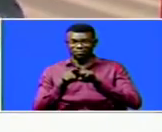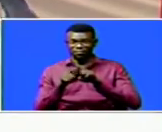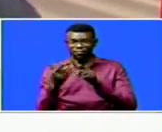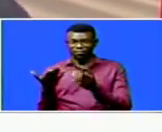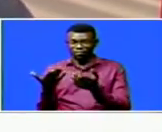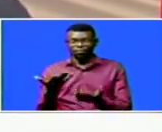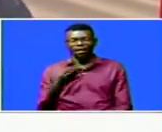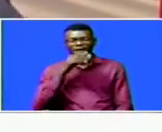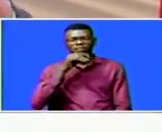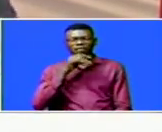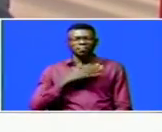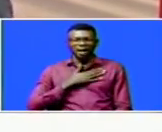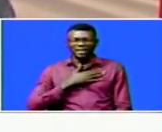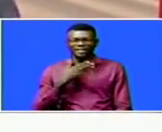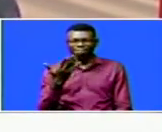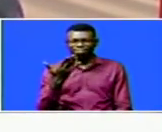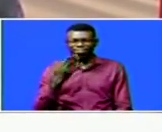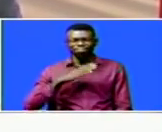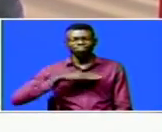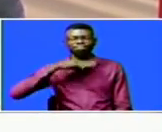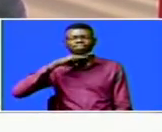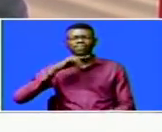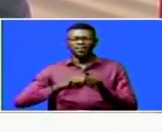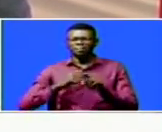Mwenyezi Mungu akamchukua bado tukiwa vijana.